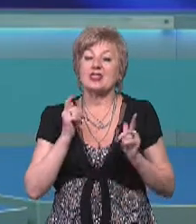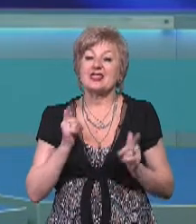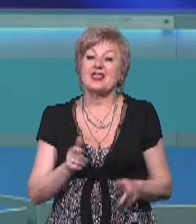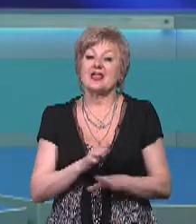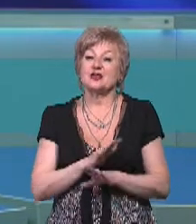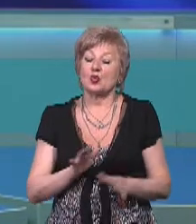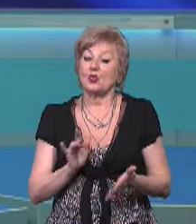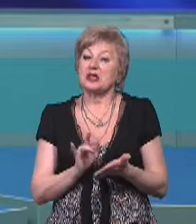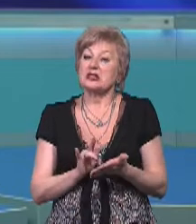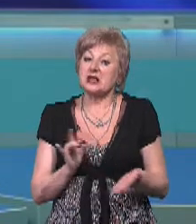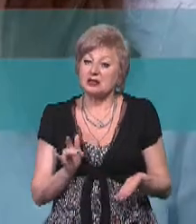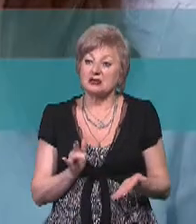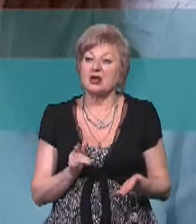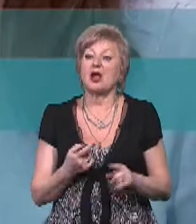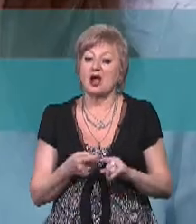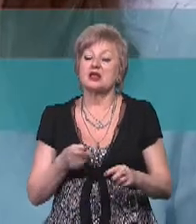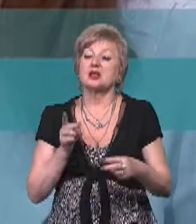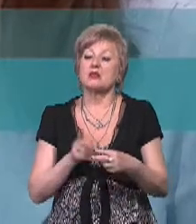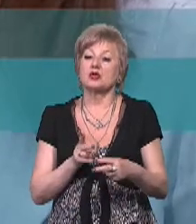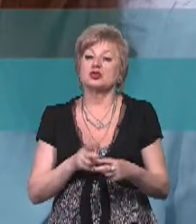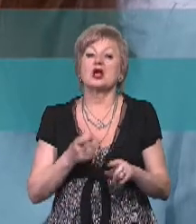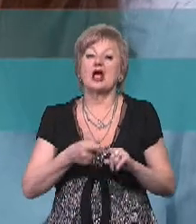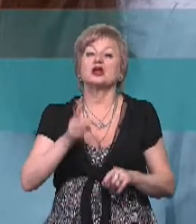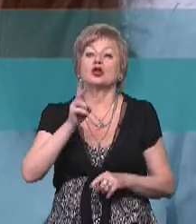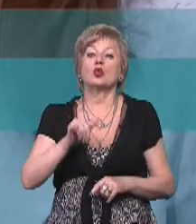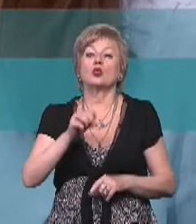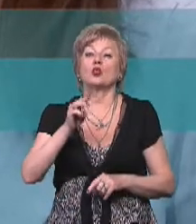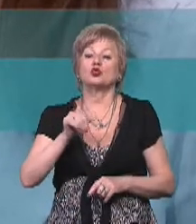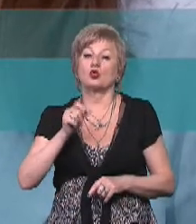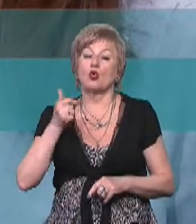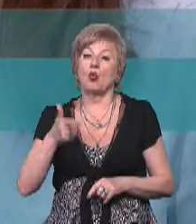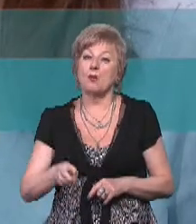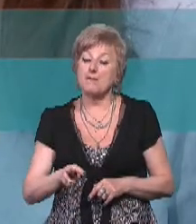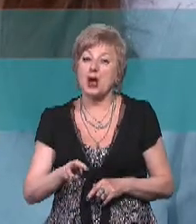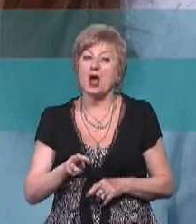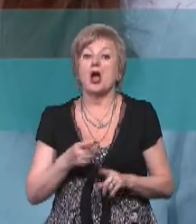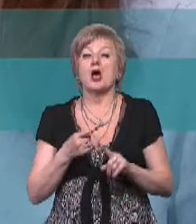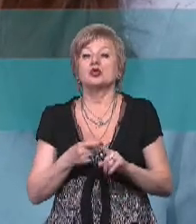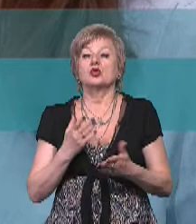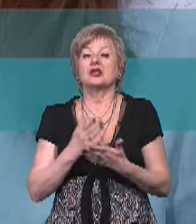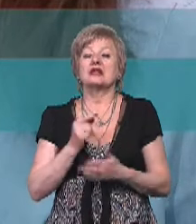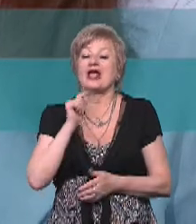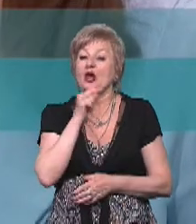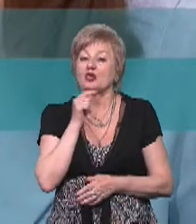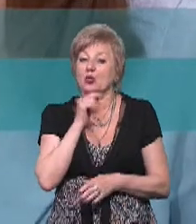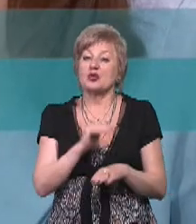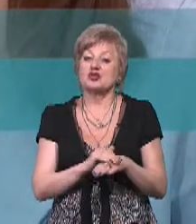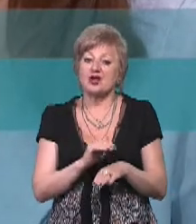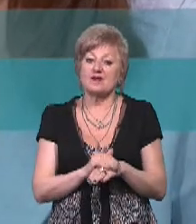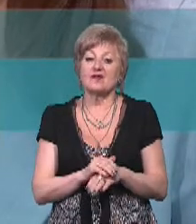саме центру, вона заважає. Так, це Кошугум. Але є ряд інших економічних факторів, на